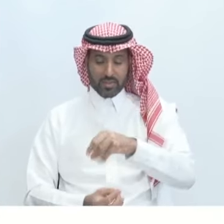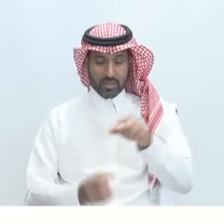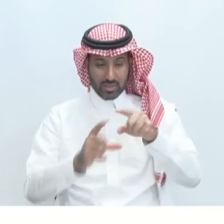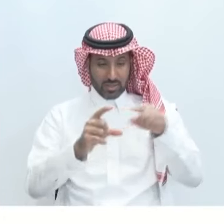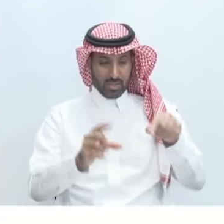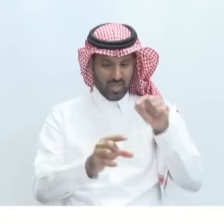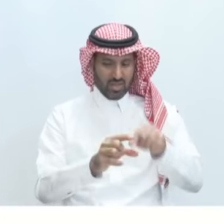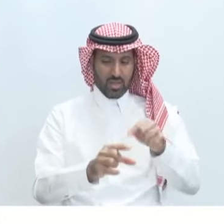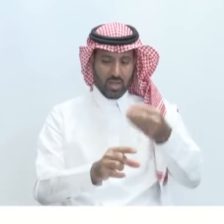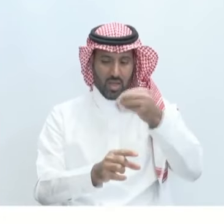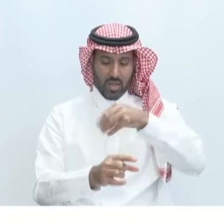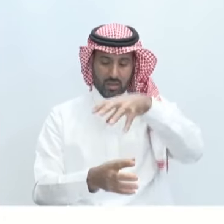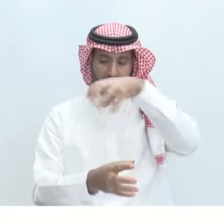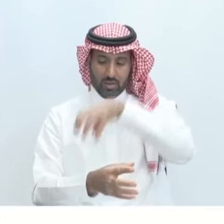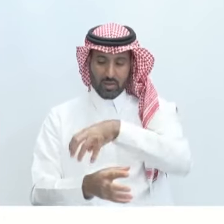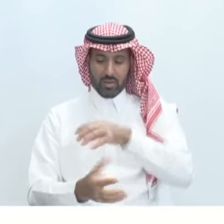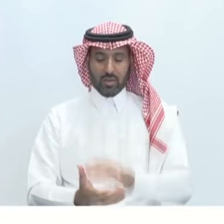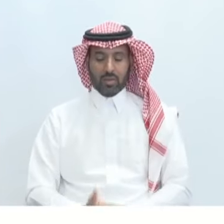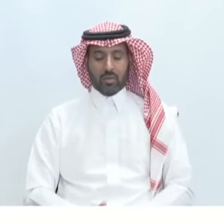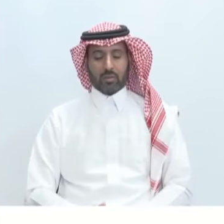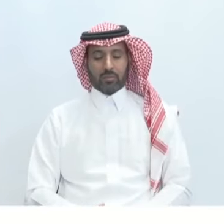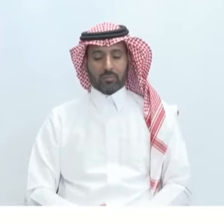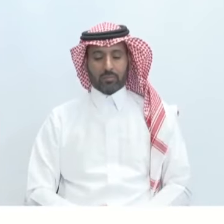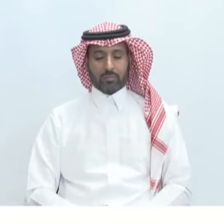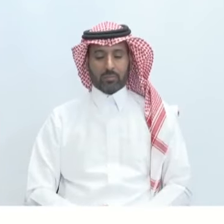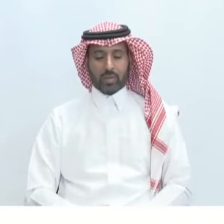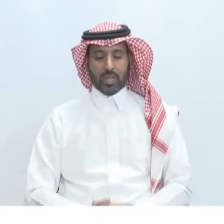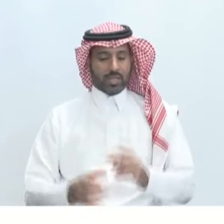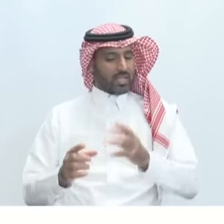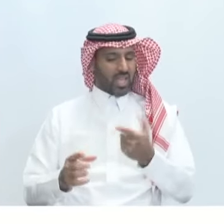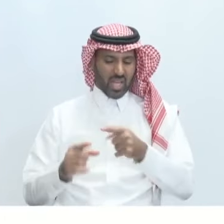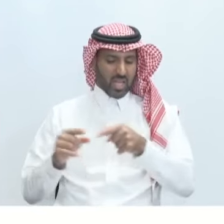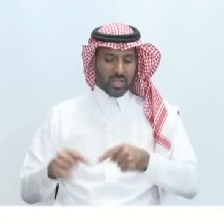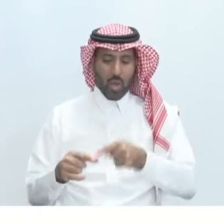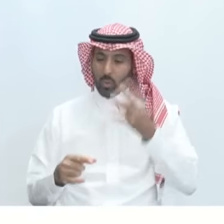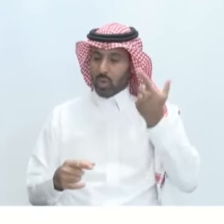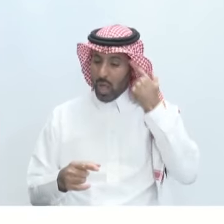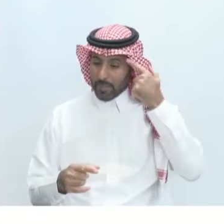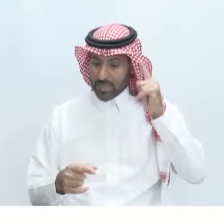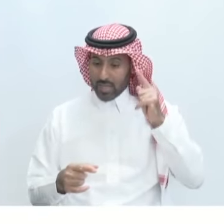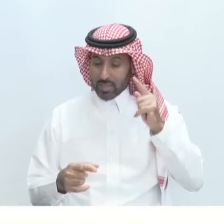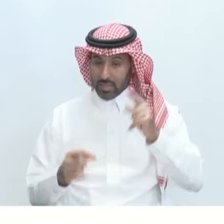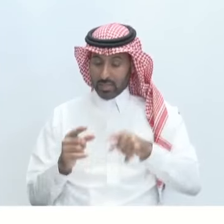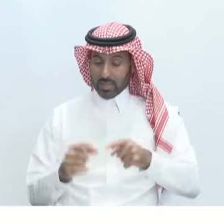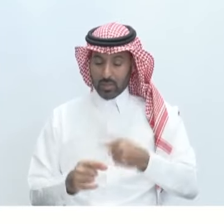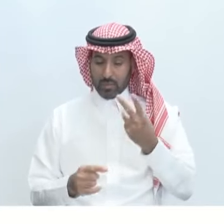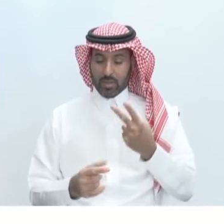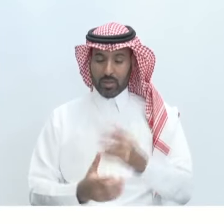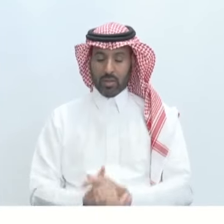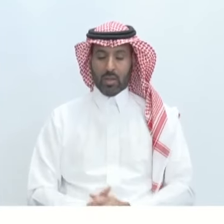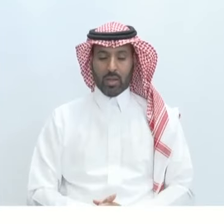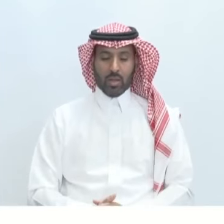اضافه عائق رقم واحد ثم حدد شكل العائق المطلوب كما يشير اليه رقم